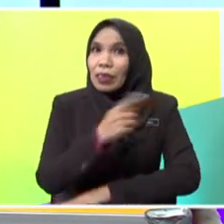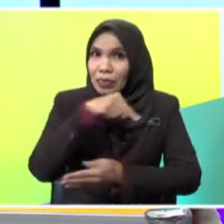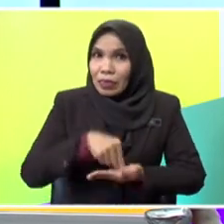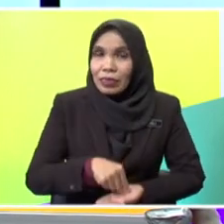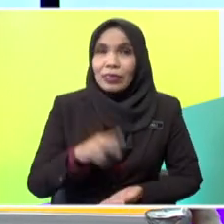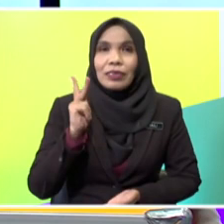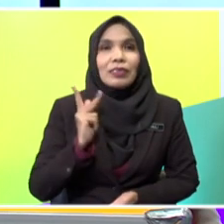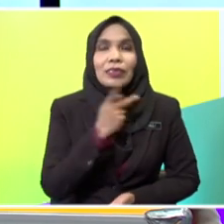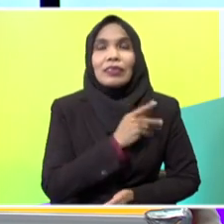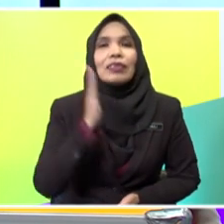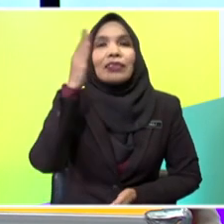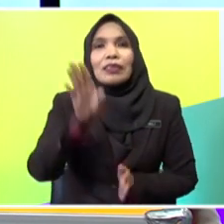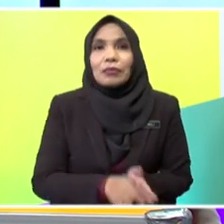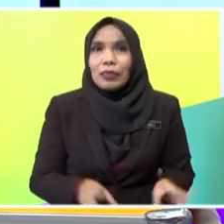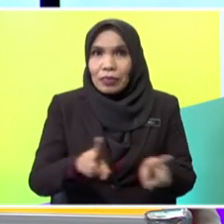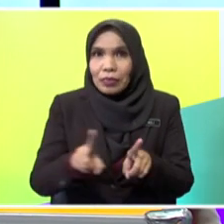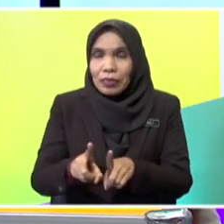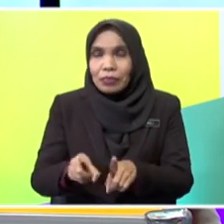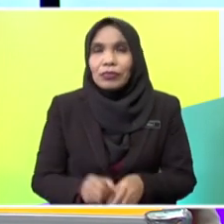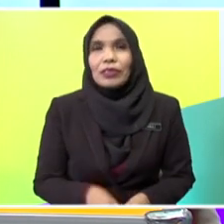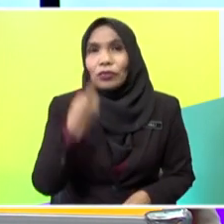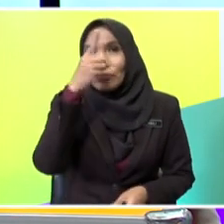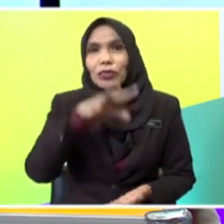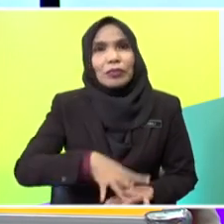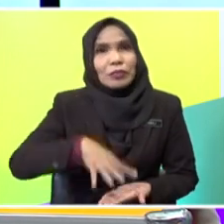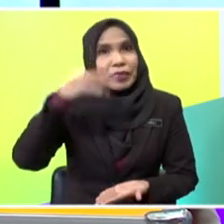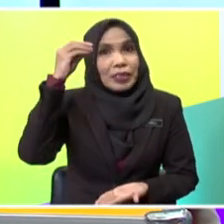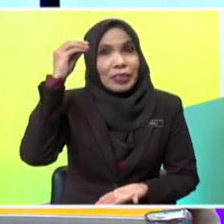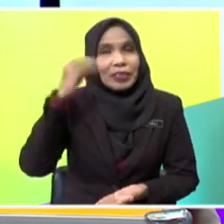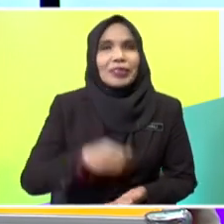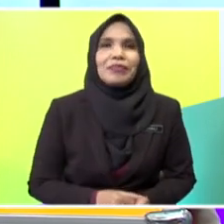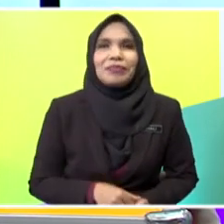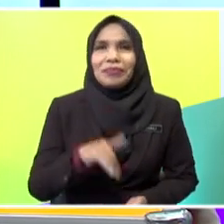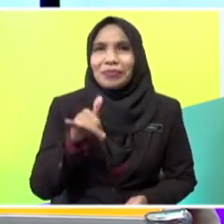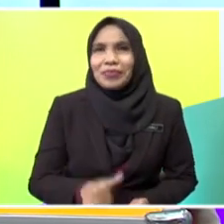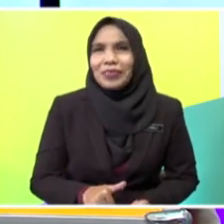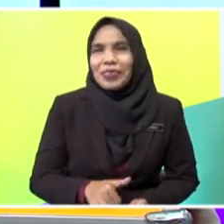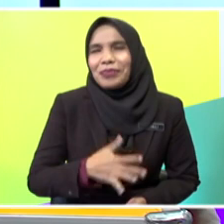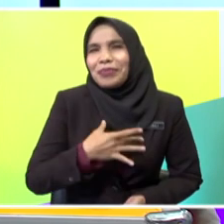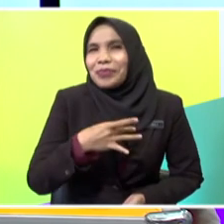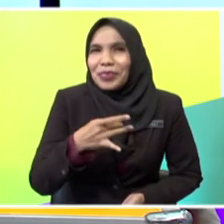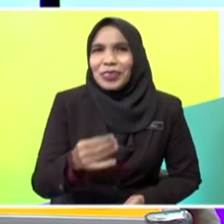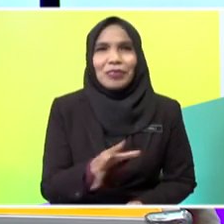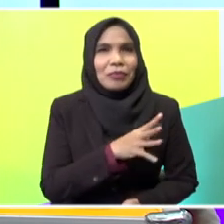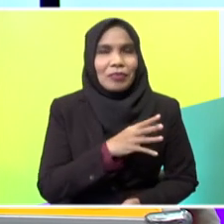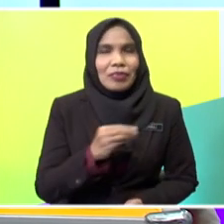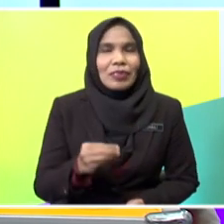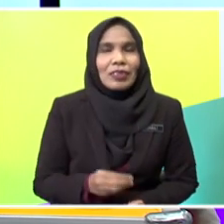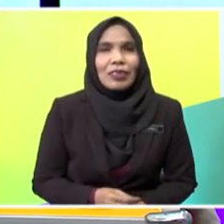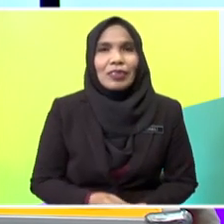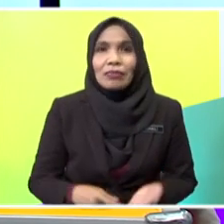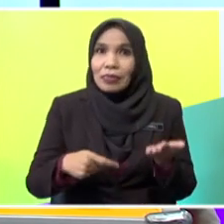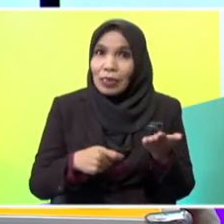bersama-sama untuk mengikuti satu lagi kelas pembelajaran yang menyeronokkan dan menambahkan